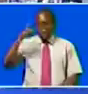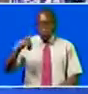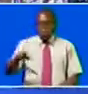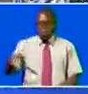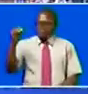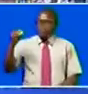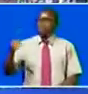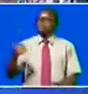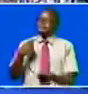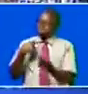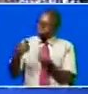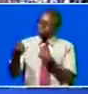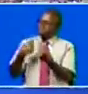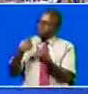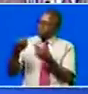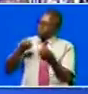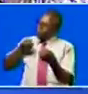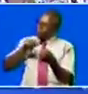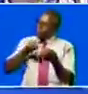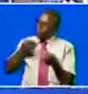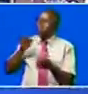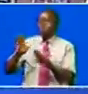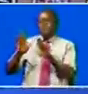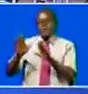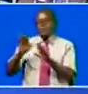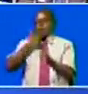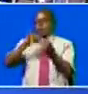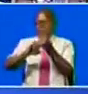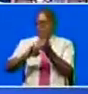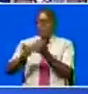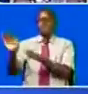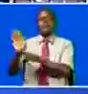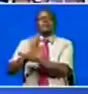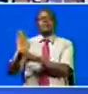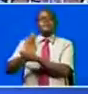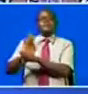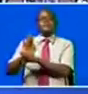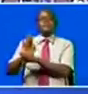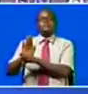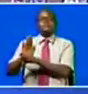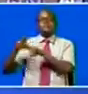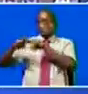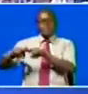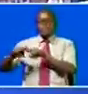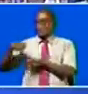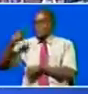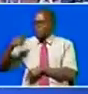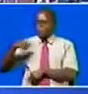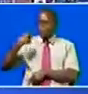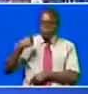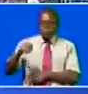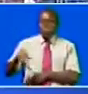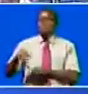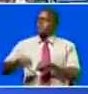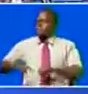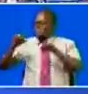mamake ama babake, niongee naye, nimuelezee, subiri kwanza, anafanya kitu fulani ama nampelekea simu. Inategemea ni mtu mgani unashika simu yake. Ni